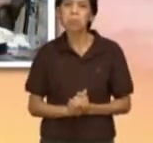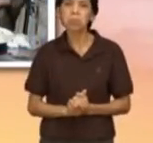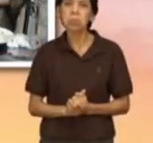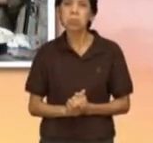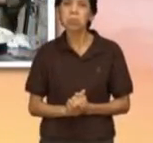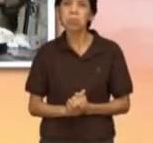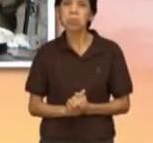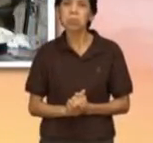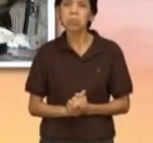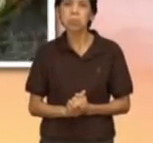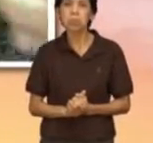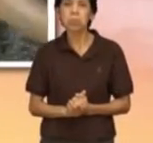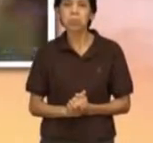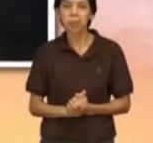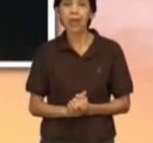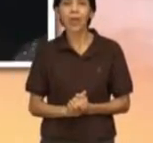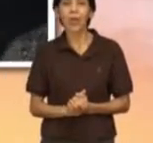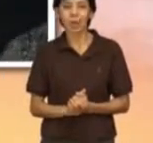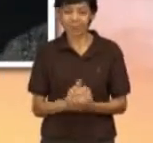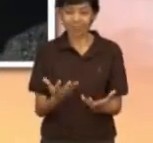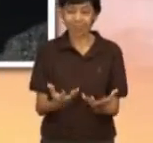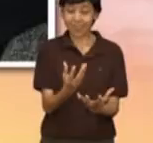กว่าเสียงนี่ไม่ใช่อะไรหรอกนะคะกลัวหอมหมกหล่น